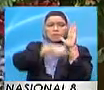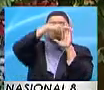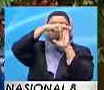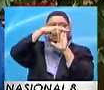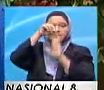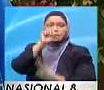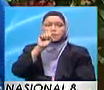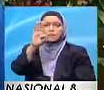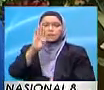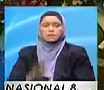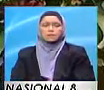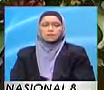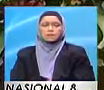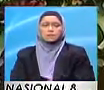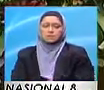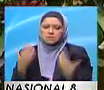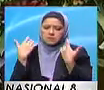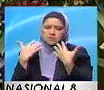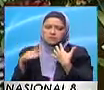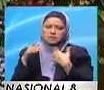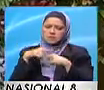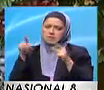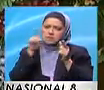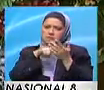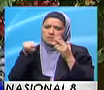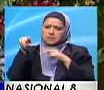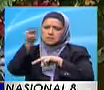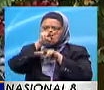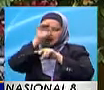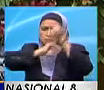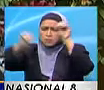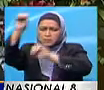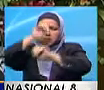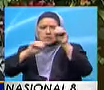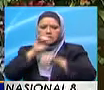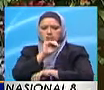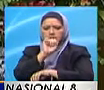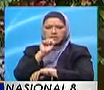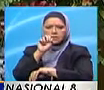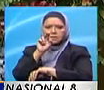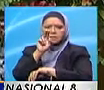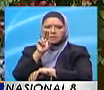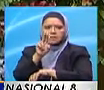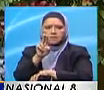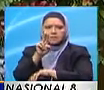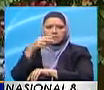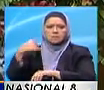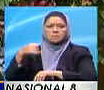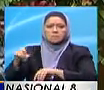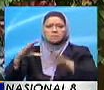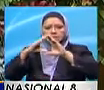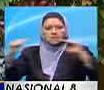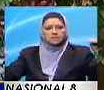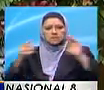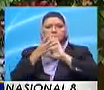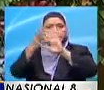Setelah saya melihat beberapa isu tempatan di Skinchan tidak dapat diselesaikan oleh wakil rakyat sedia ada. Dan saya